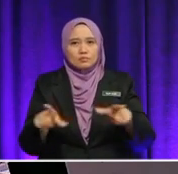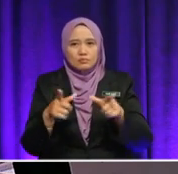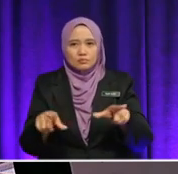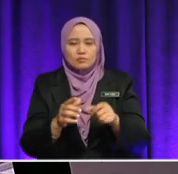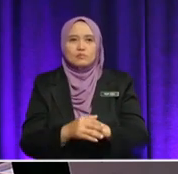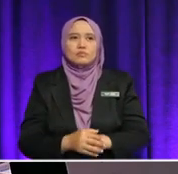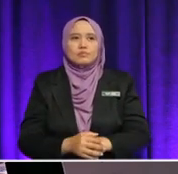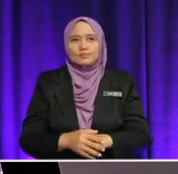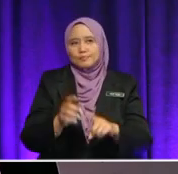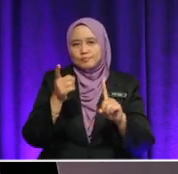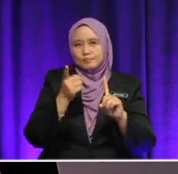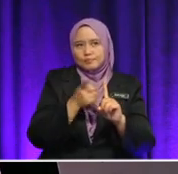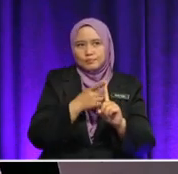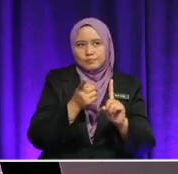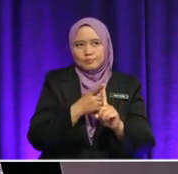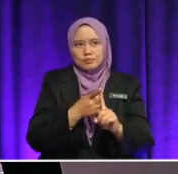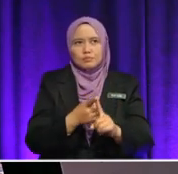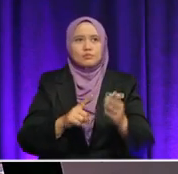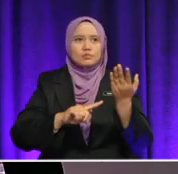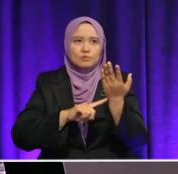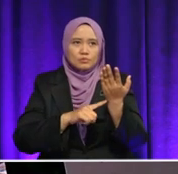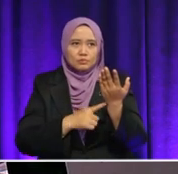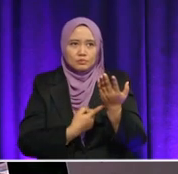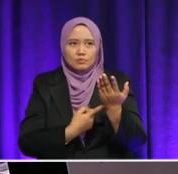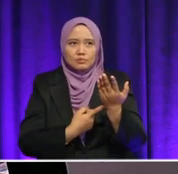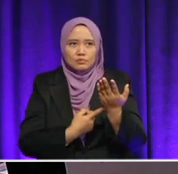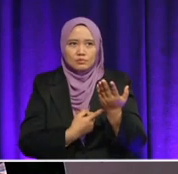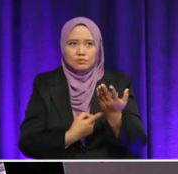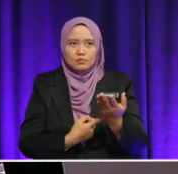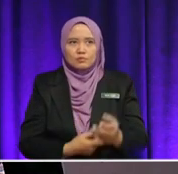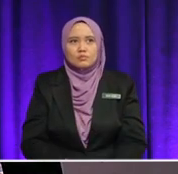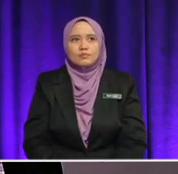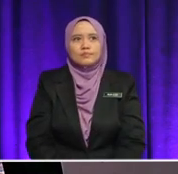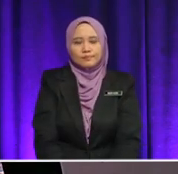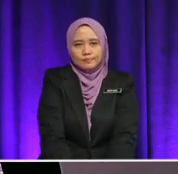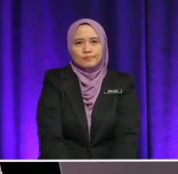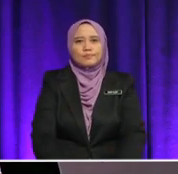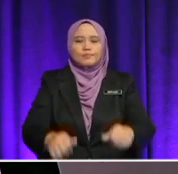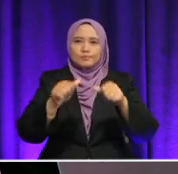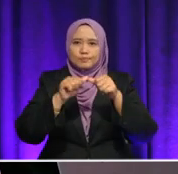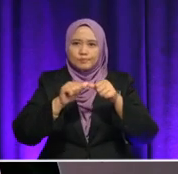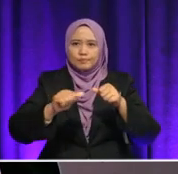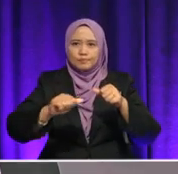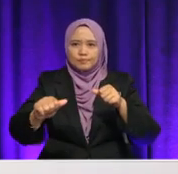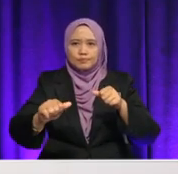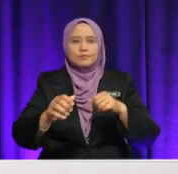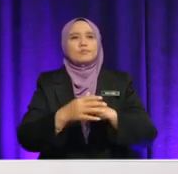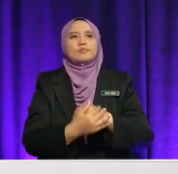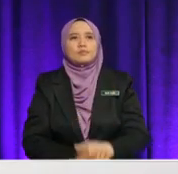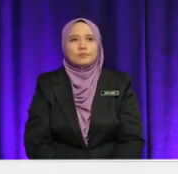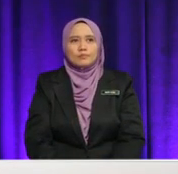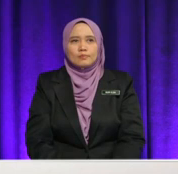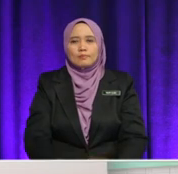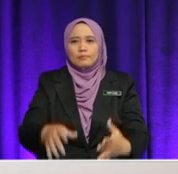yang pertama proses perundingan ini bermula dengan jawatan kuasa pinaraya jadi pengaruh pertama adalah